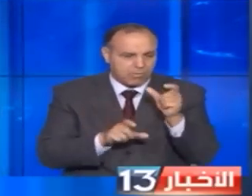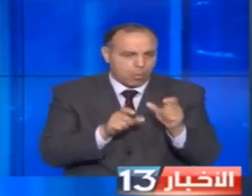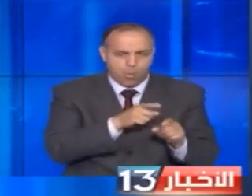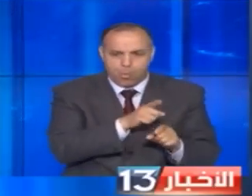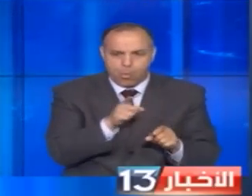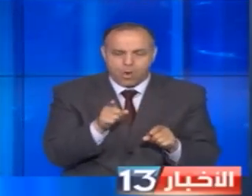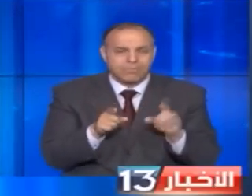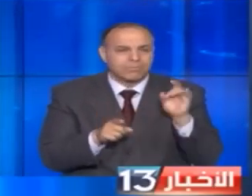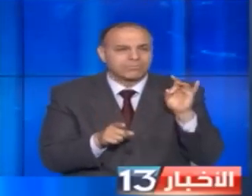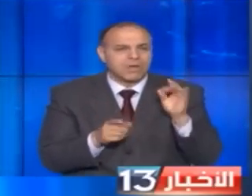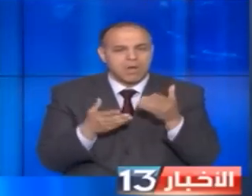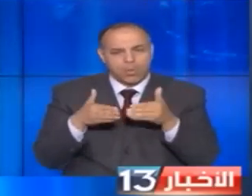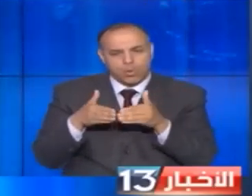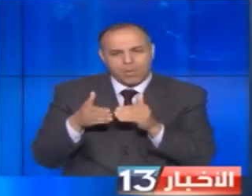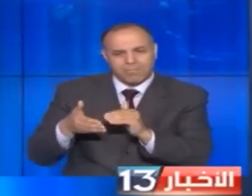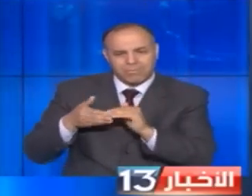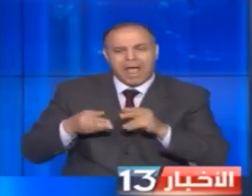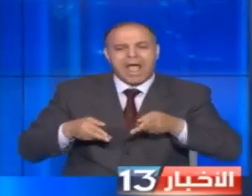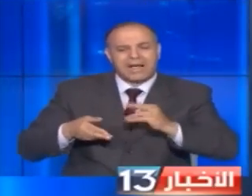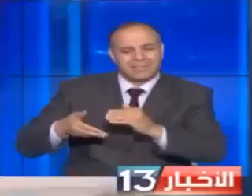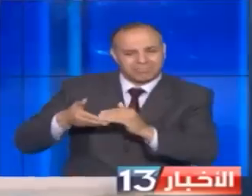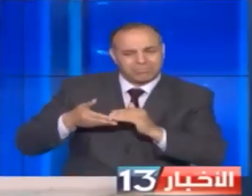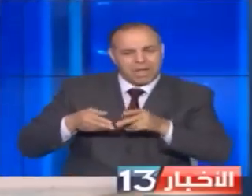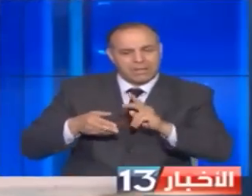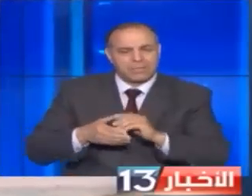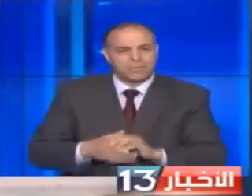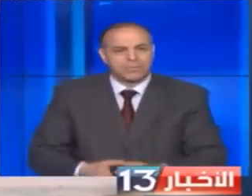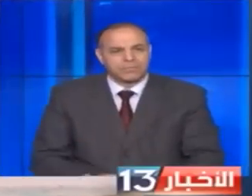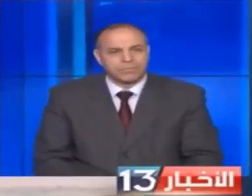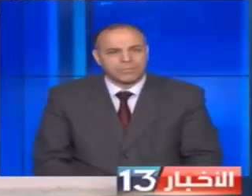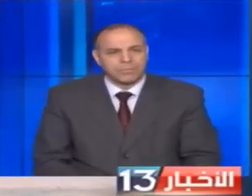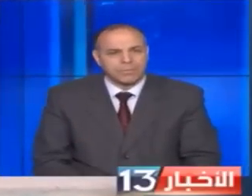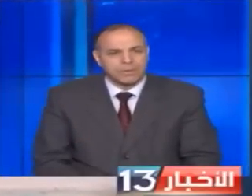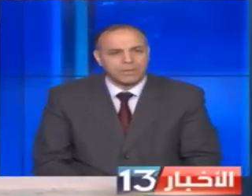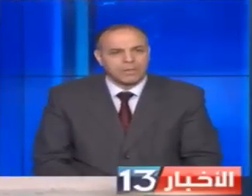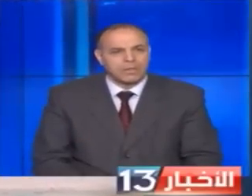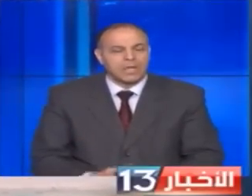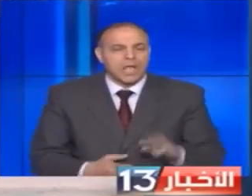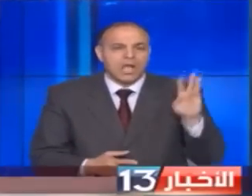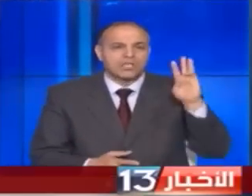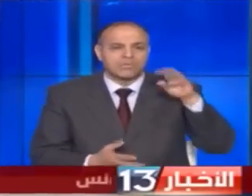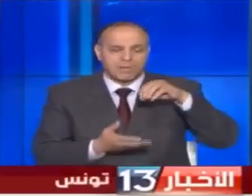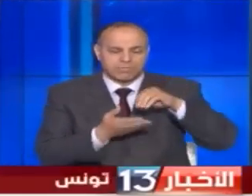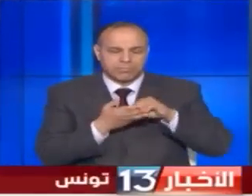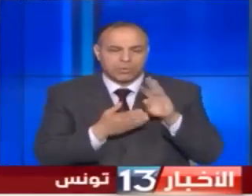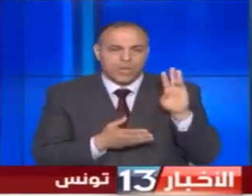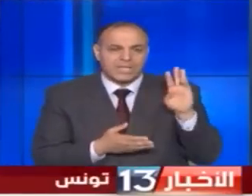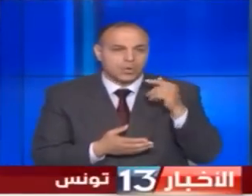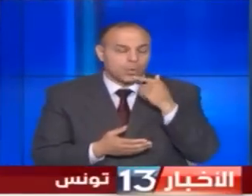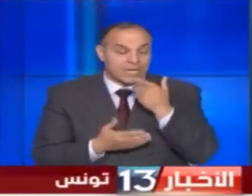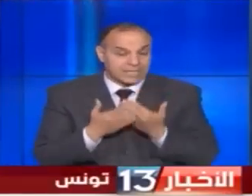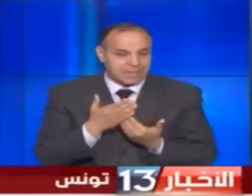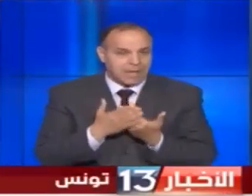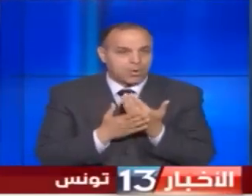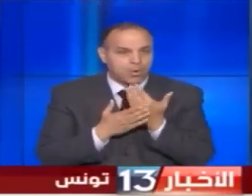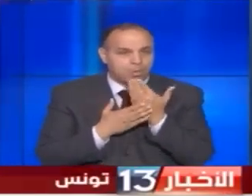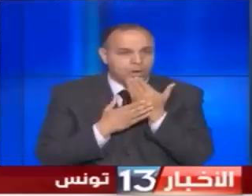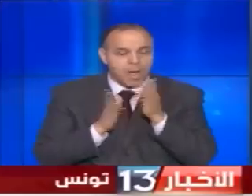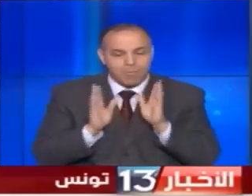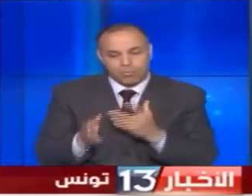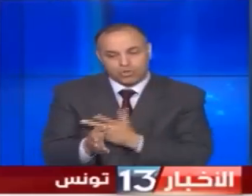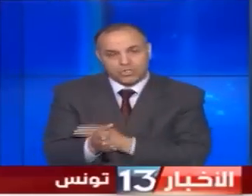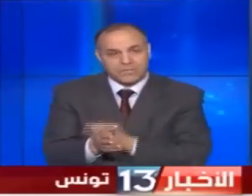والمنطقه وطالبوا بتكثيف ها الشيء حول الصباح اليومي مستشفى